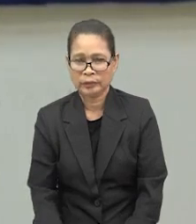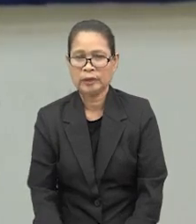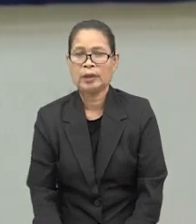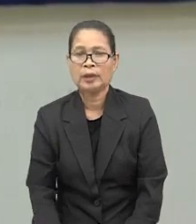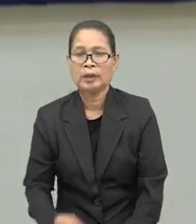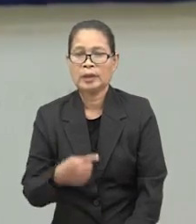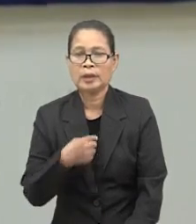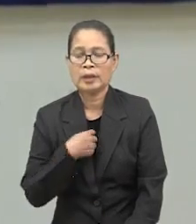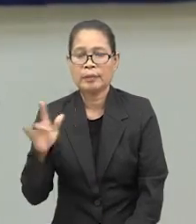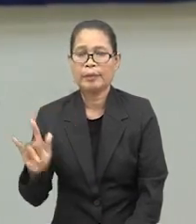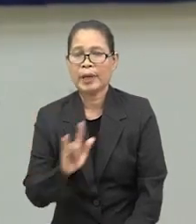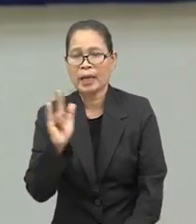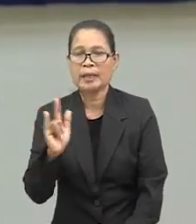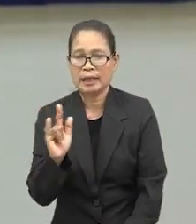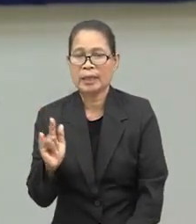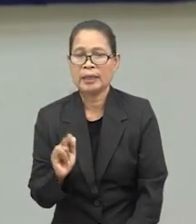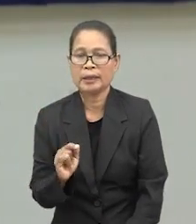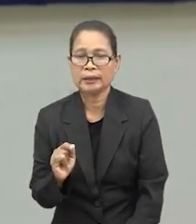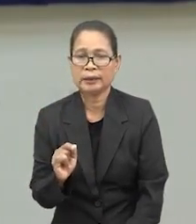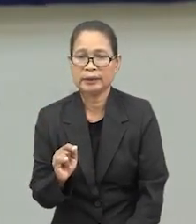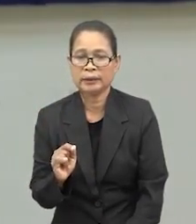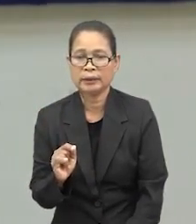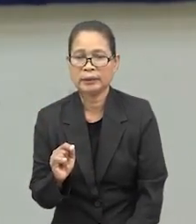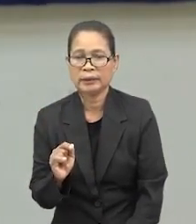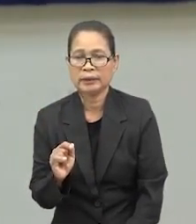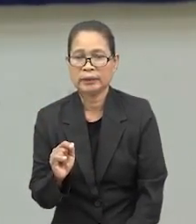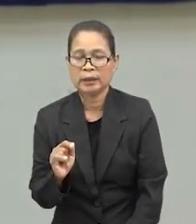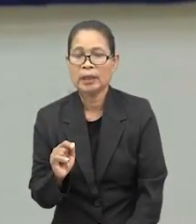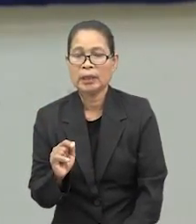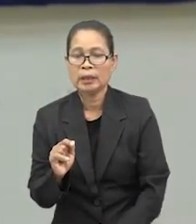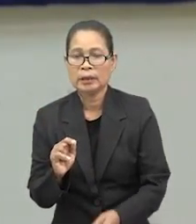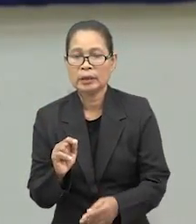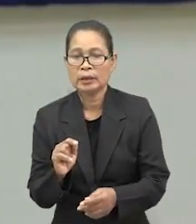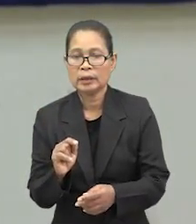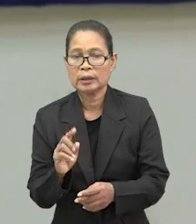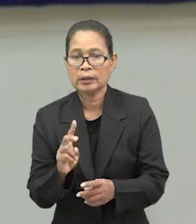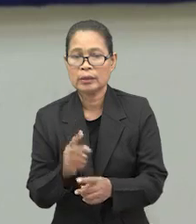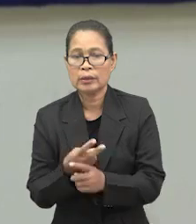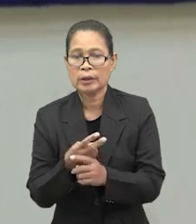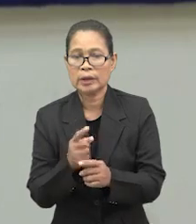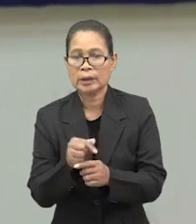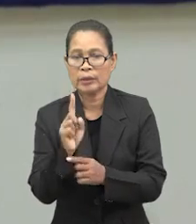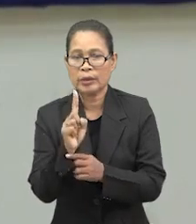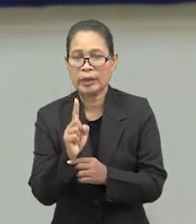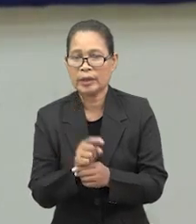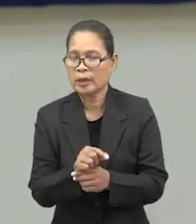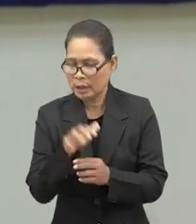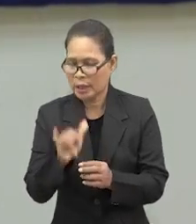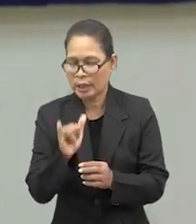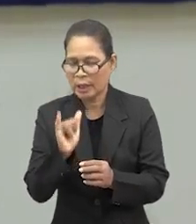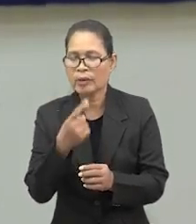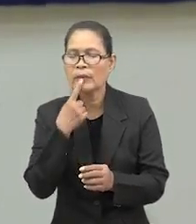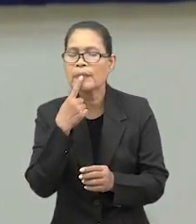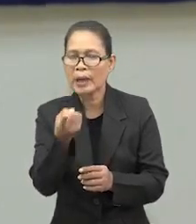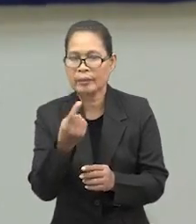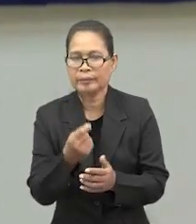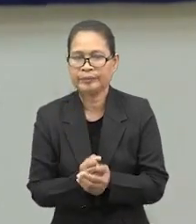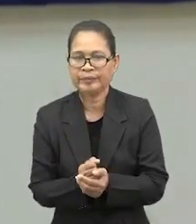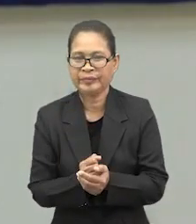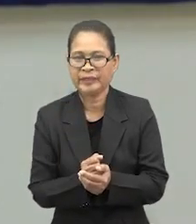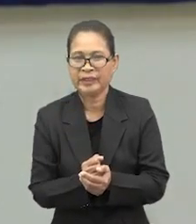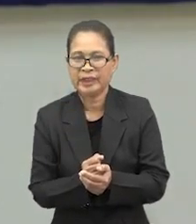chà nè cô ban pra là ba ban pra tu tí mui nữa chừng nào tên na đi còn là chịu bầm